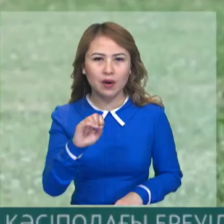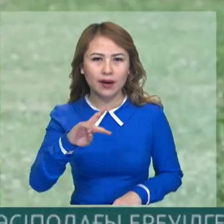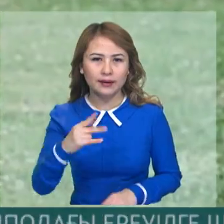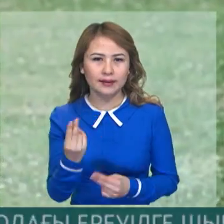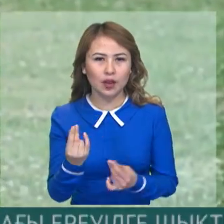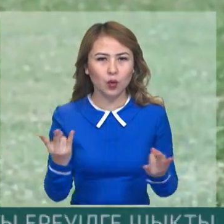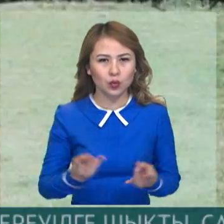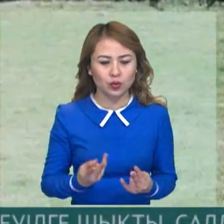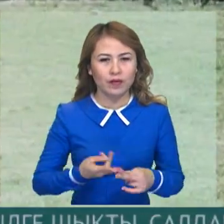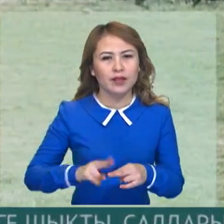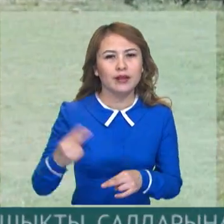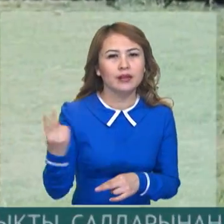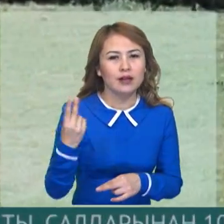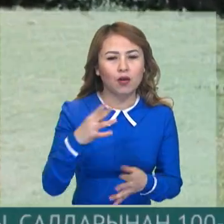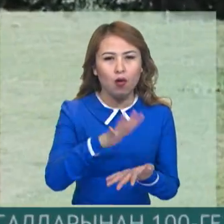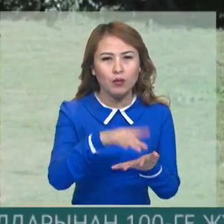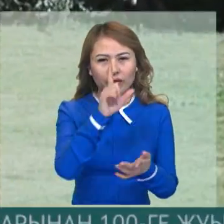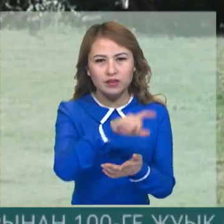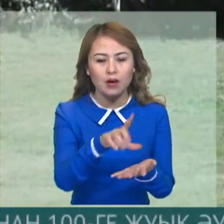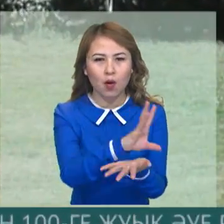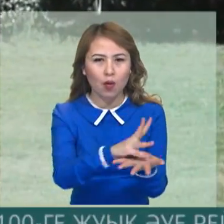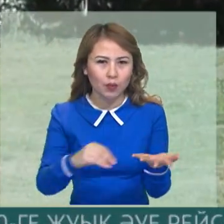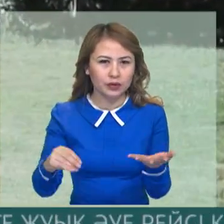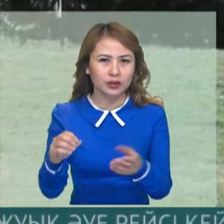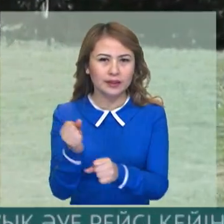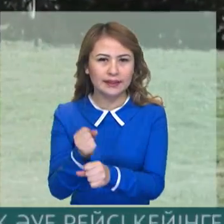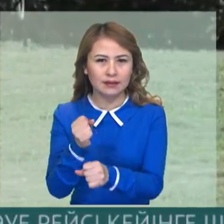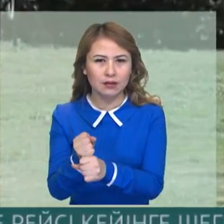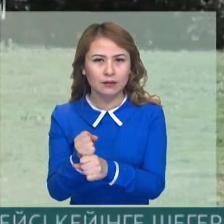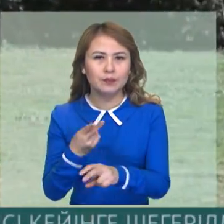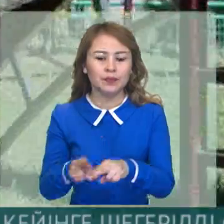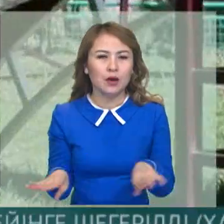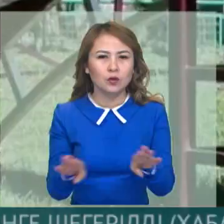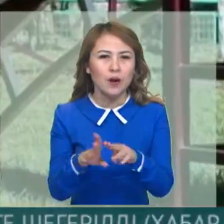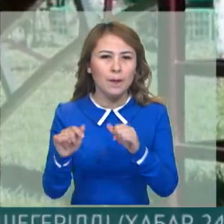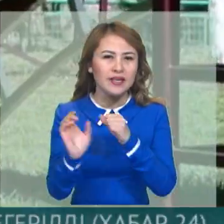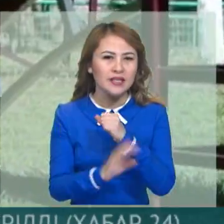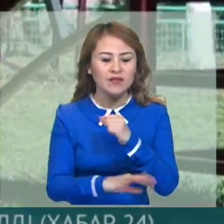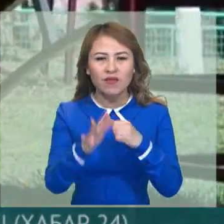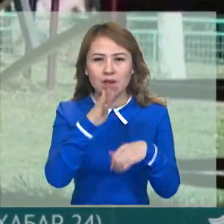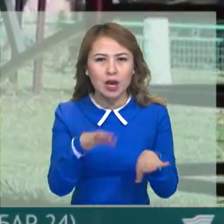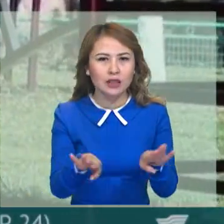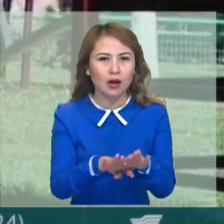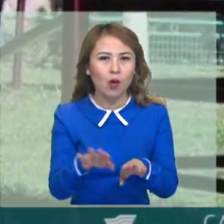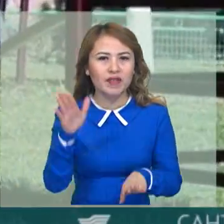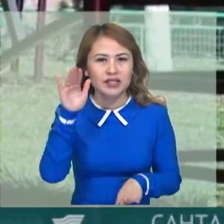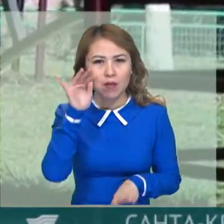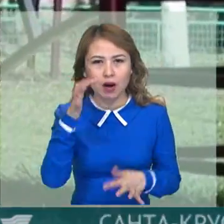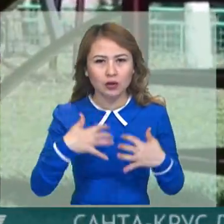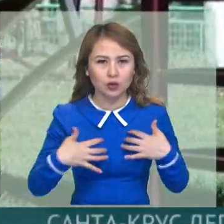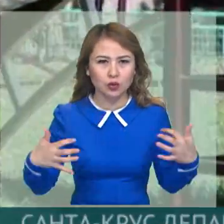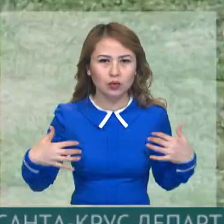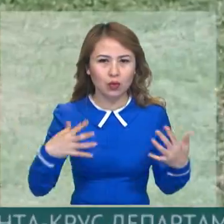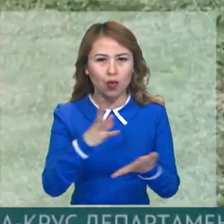керек. Сондықтан мамандар оның екінші көшірмесін жасауды шешкен. Соңғы кездері бұл елде үй жануарларын